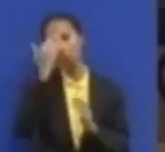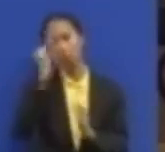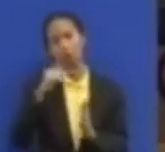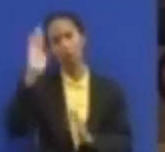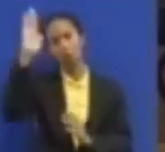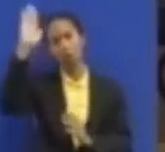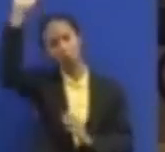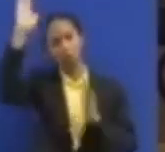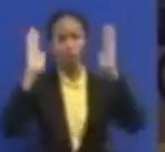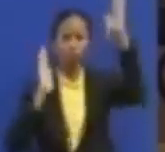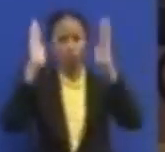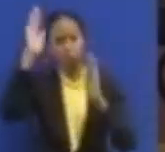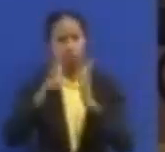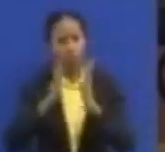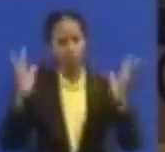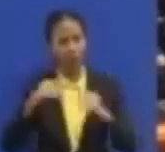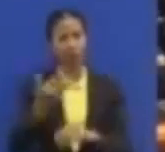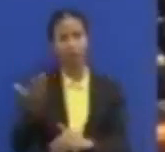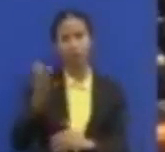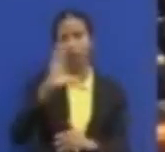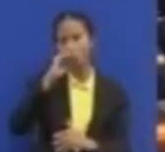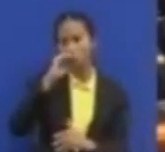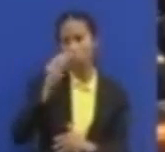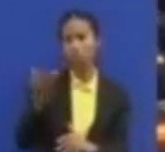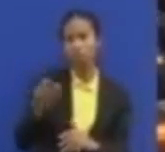อะนั่นสกุลละครก็ยก